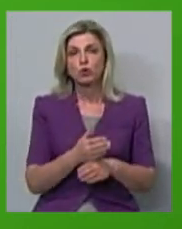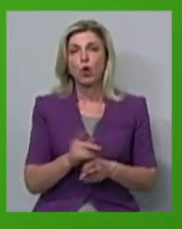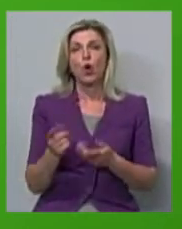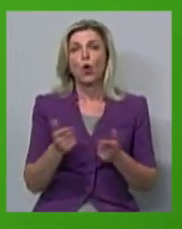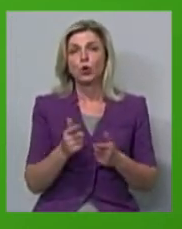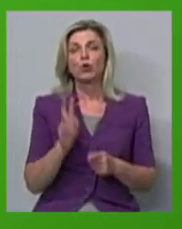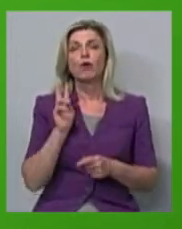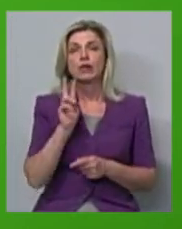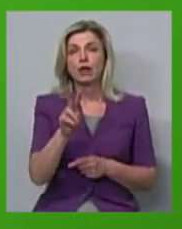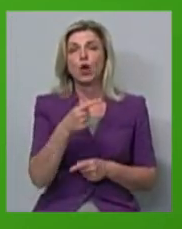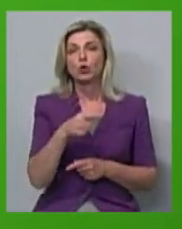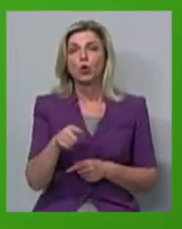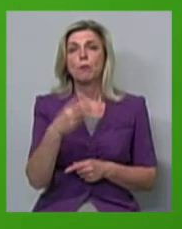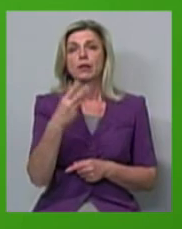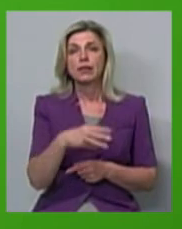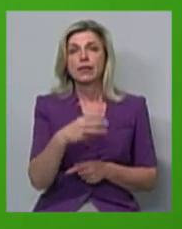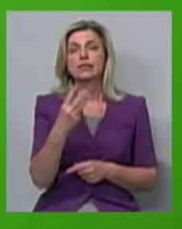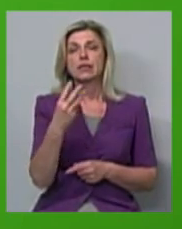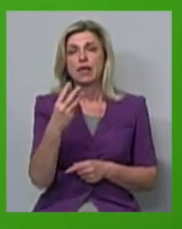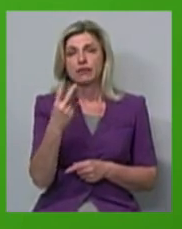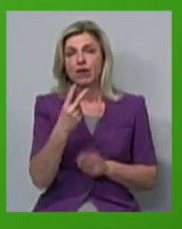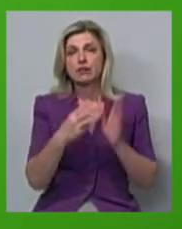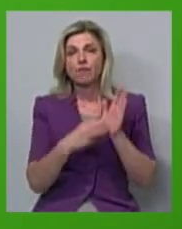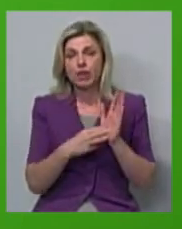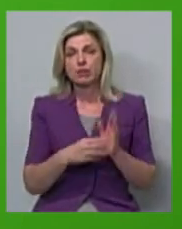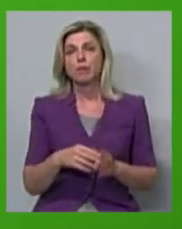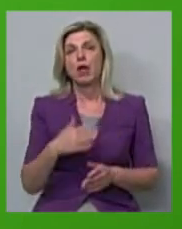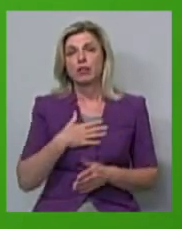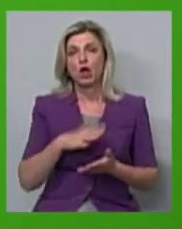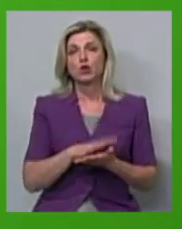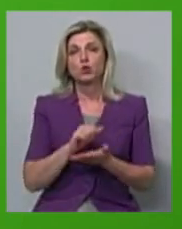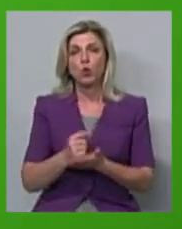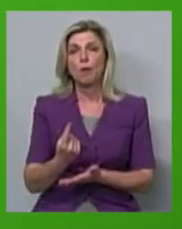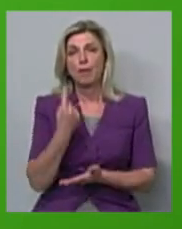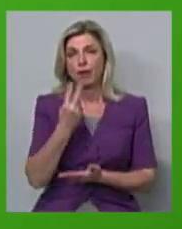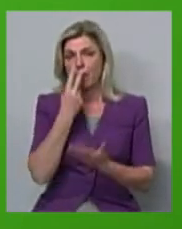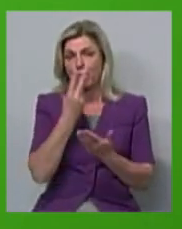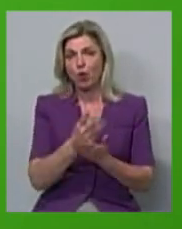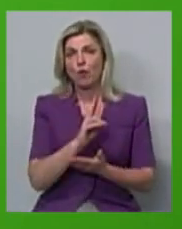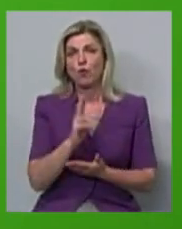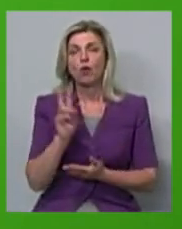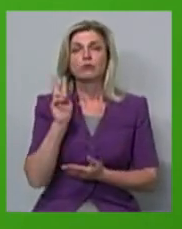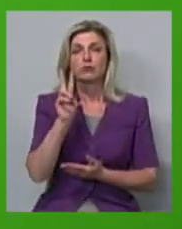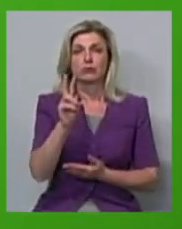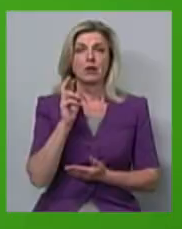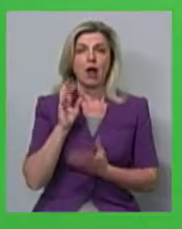миколаївський тролейбус 3028. Кореспонденти Суспільного – перші, кому показали оновлений електротранспорт.